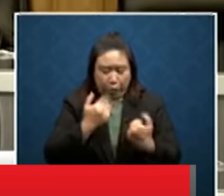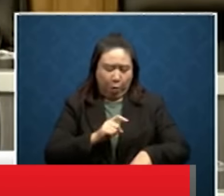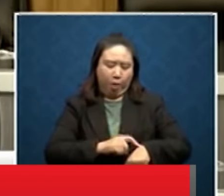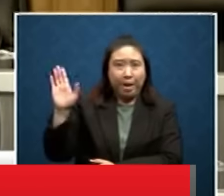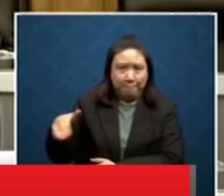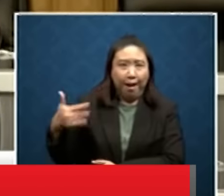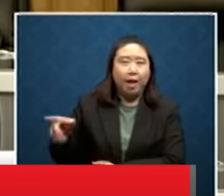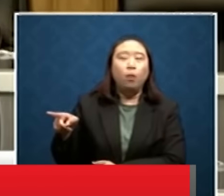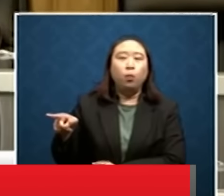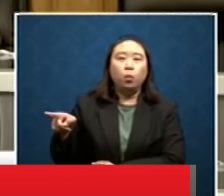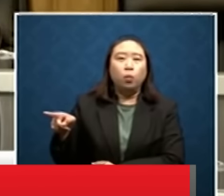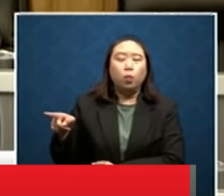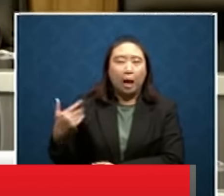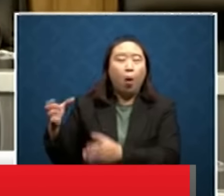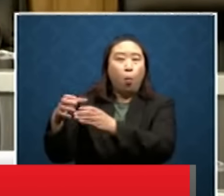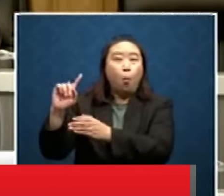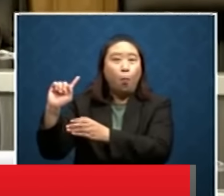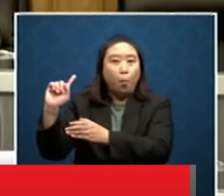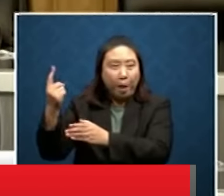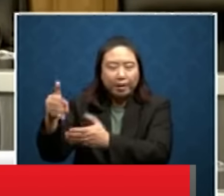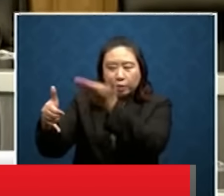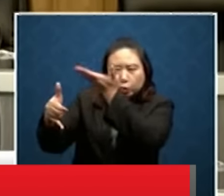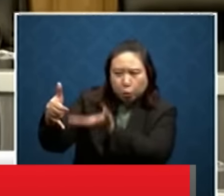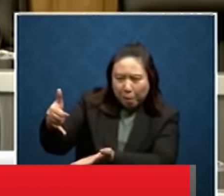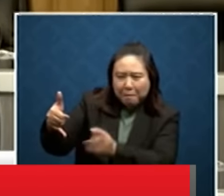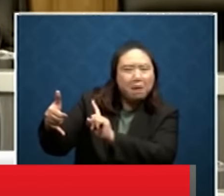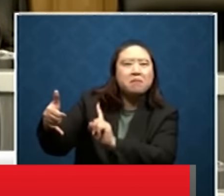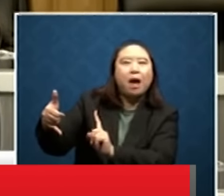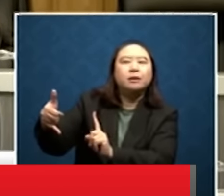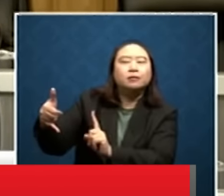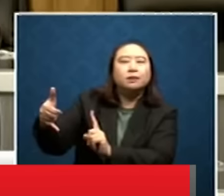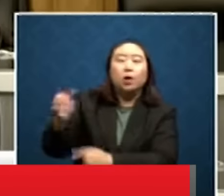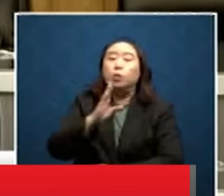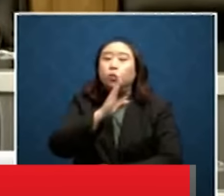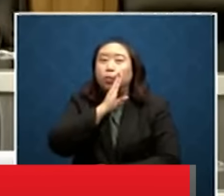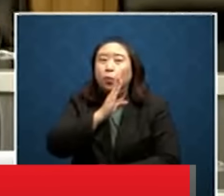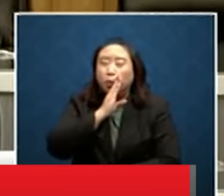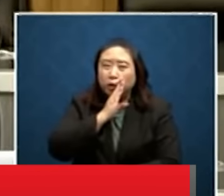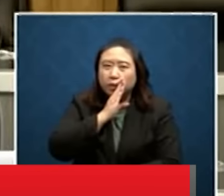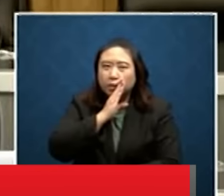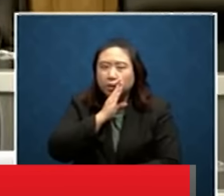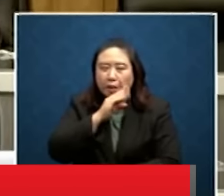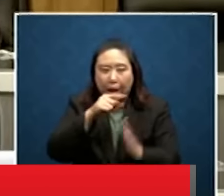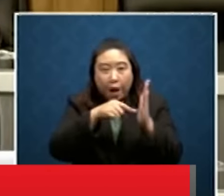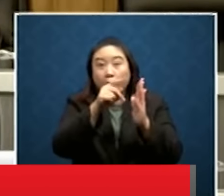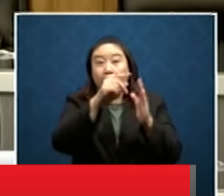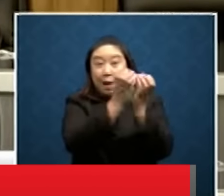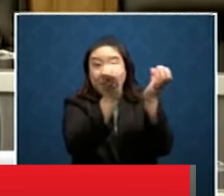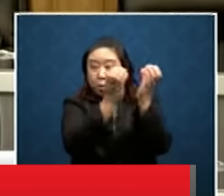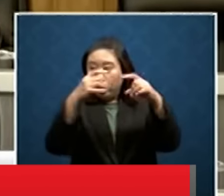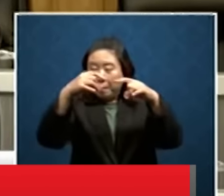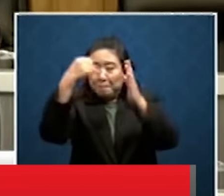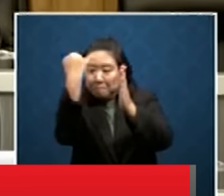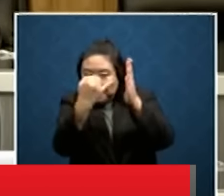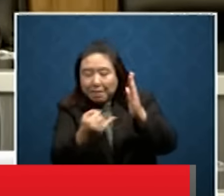แล้วและชุดใหม่เขาจะมาด้วยคุณสมบัติอะไรเนี่ยนะครับถ้ามันไม่ได้ขัดคุณสมบัติตามรัฐธรรมนูญเนี่ยนะครับ